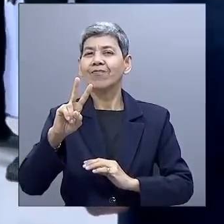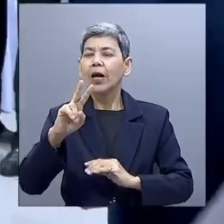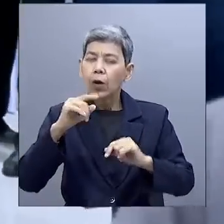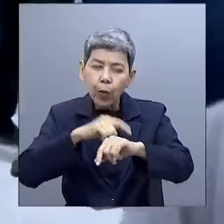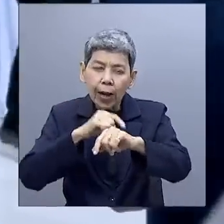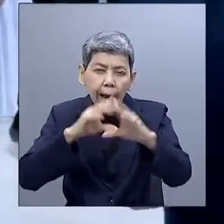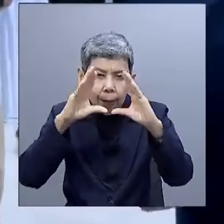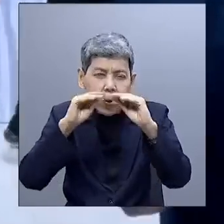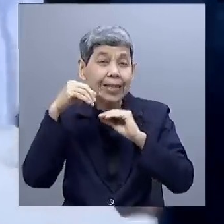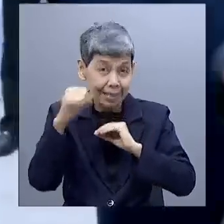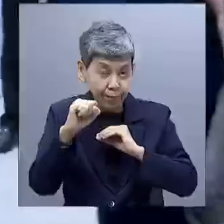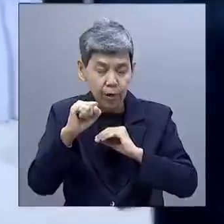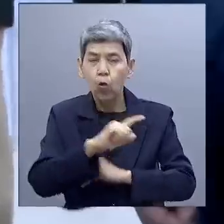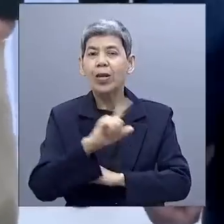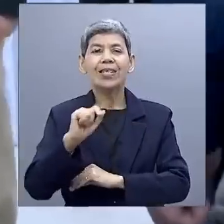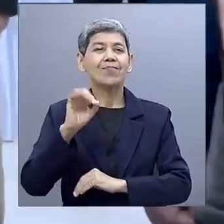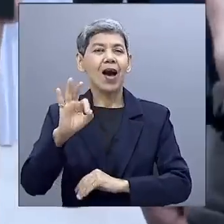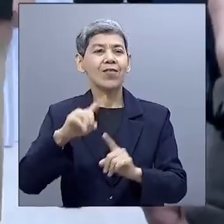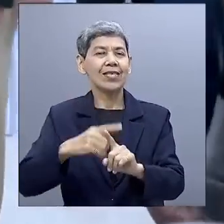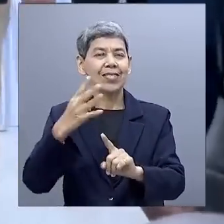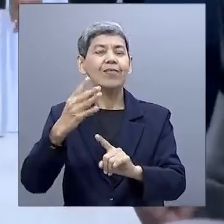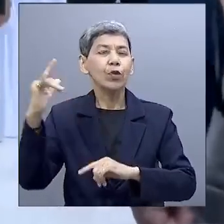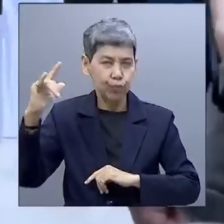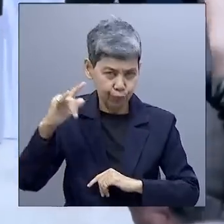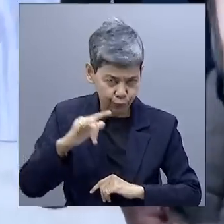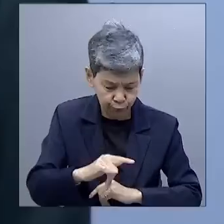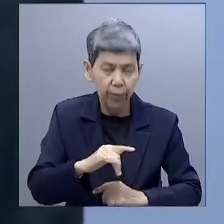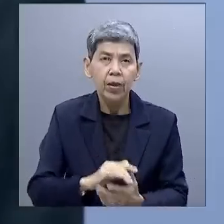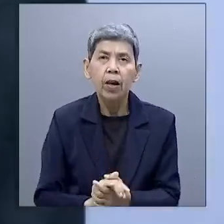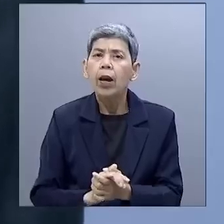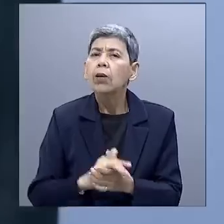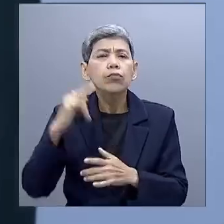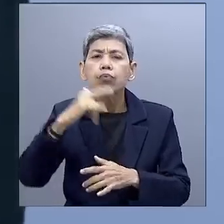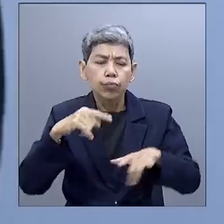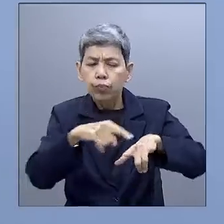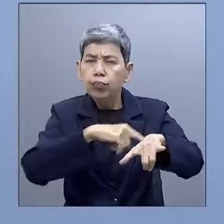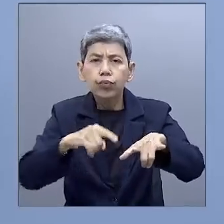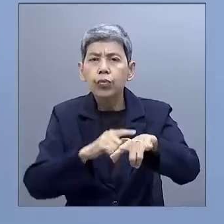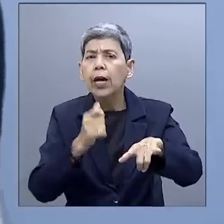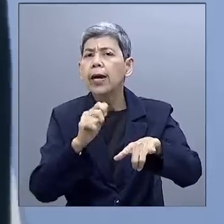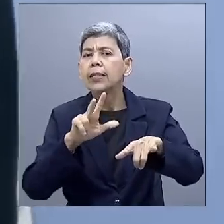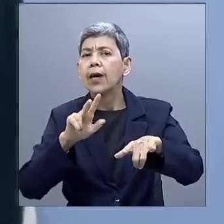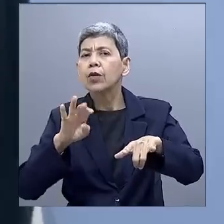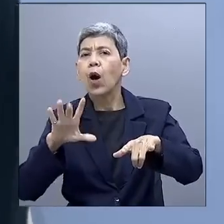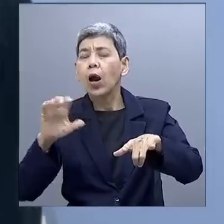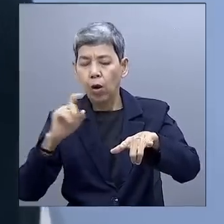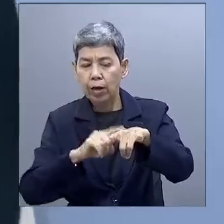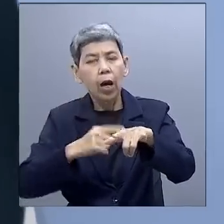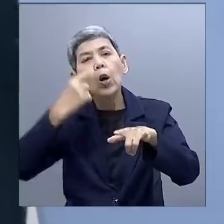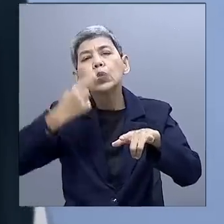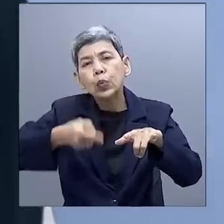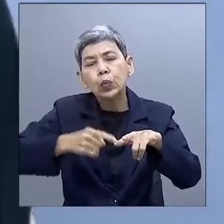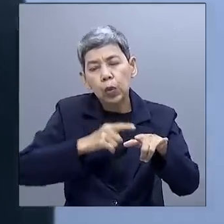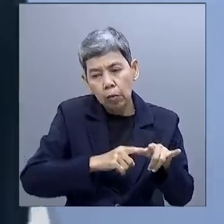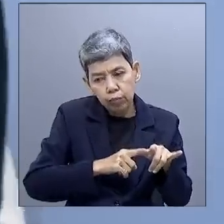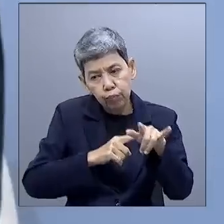22:00นนะคะของวันที่ 29เมษายนก็จะใช้แอร์บัสa340 500เครื่องบินลำเดียวกันนี่แหละ